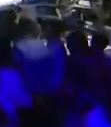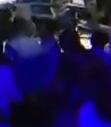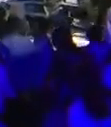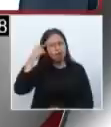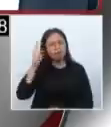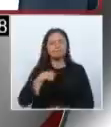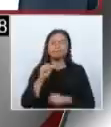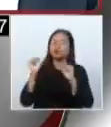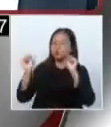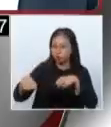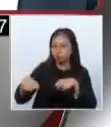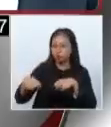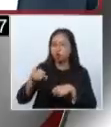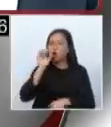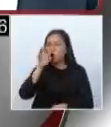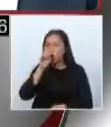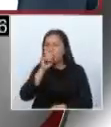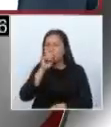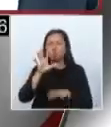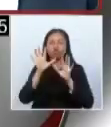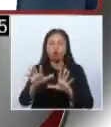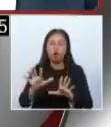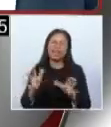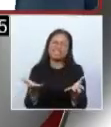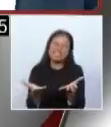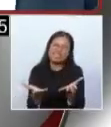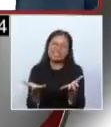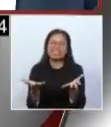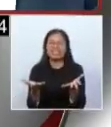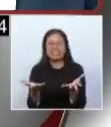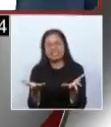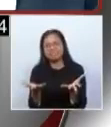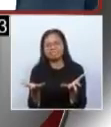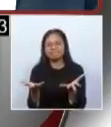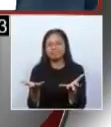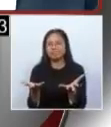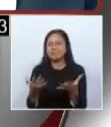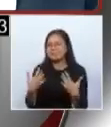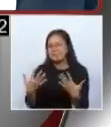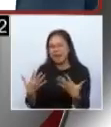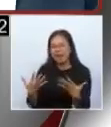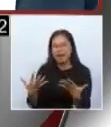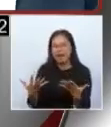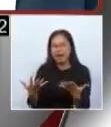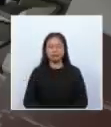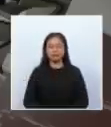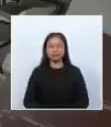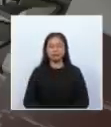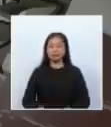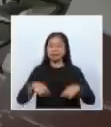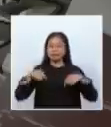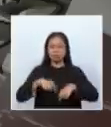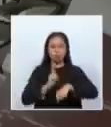Nah, itu juga yang menjadi pendorong sentimen negatif, perbincangan positif pada Pak Ganjar Pranowo, bukan negatif. Saya